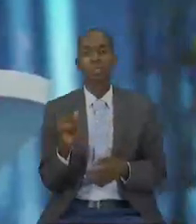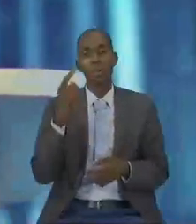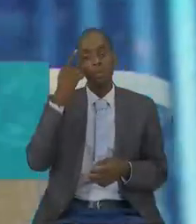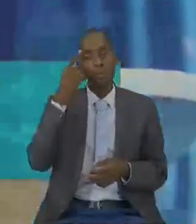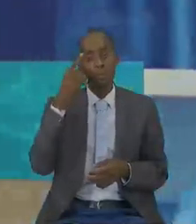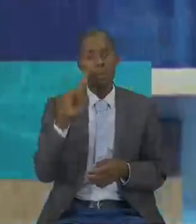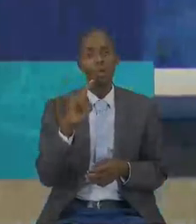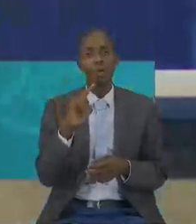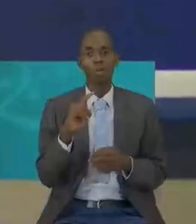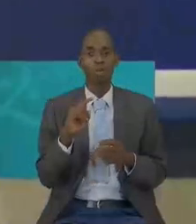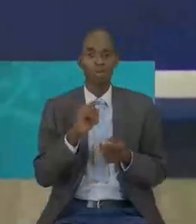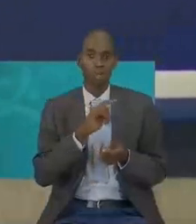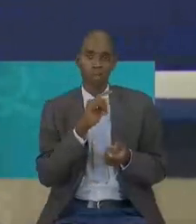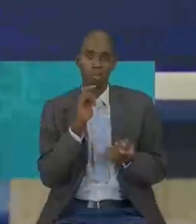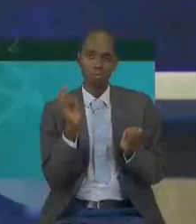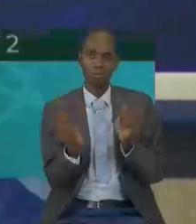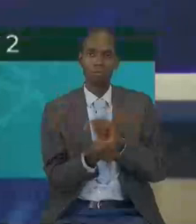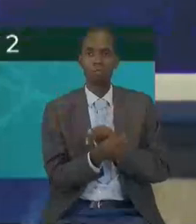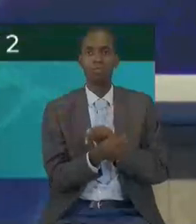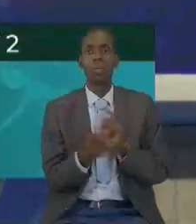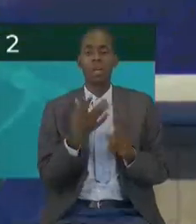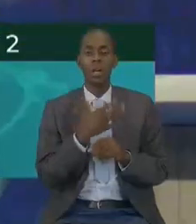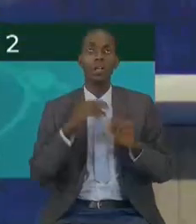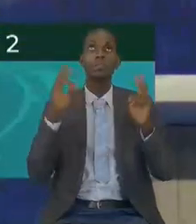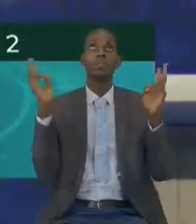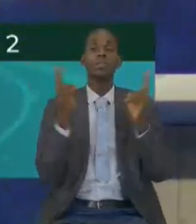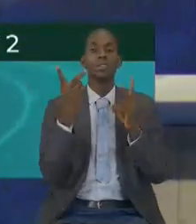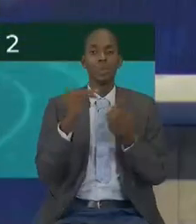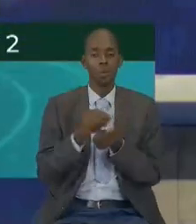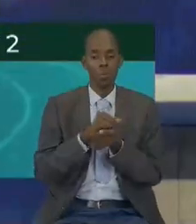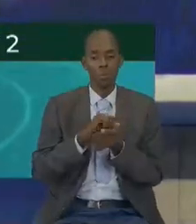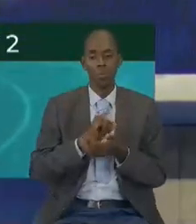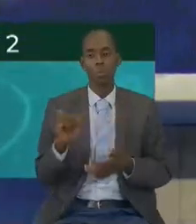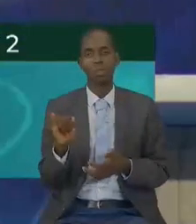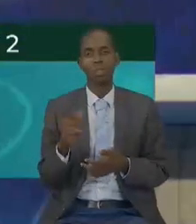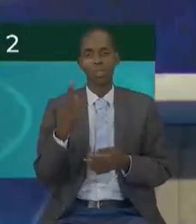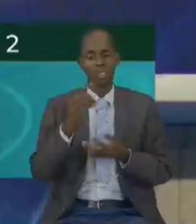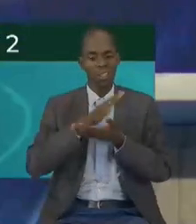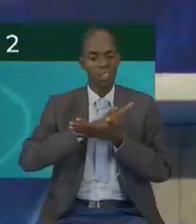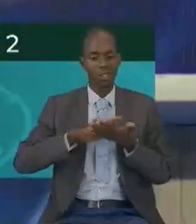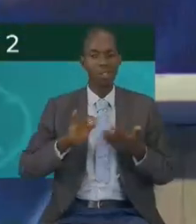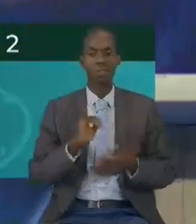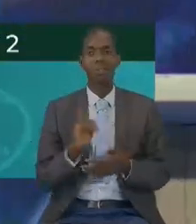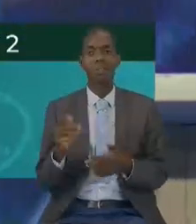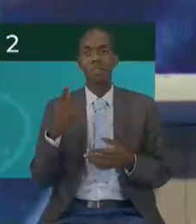purification pour la transformation et le triomphe. La purification,